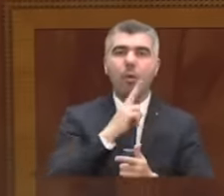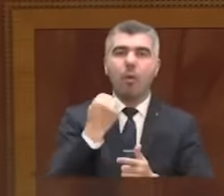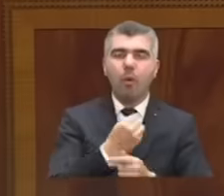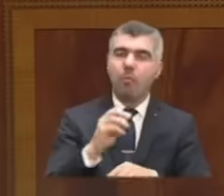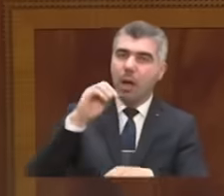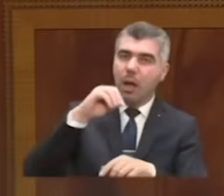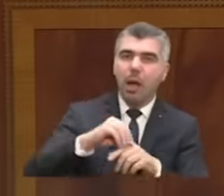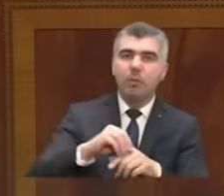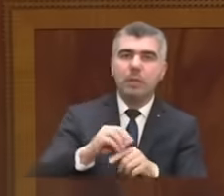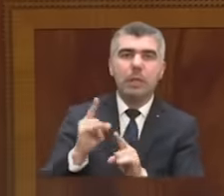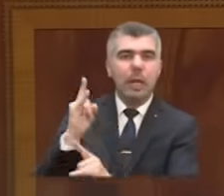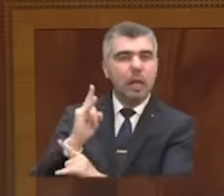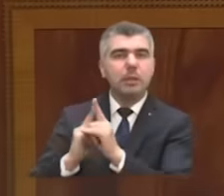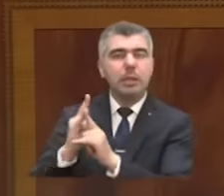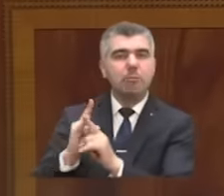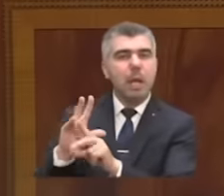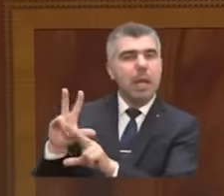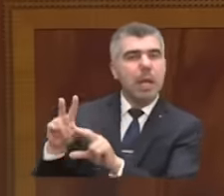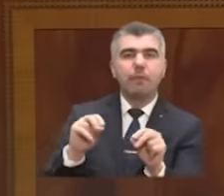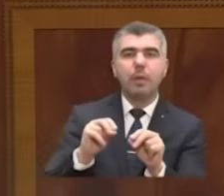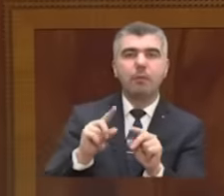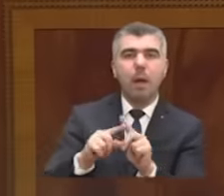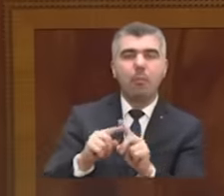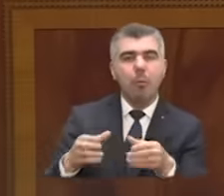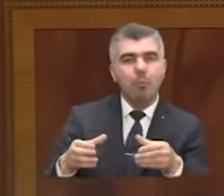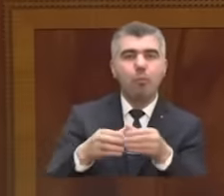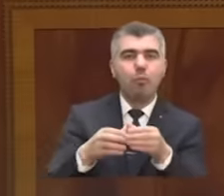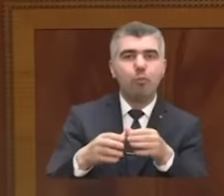الاعتبار للمدرسة العمومية وإعادة